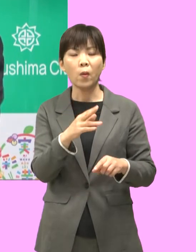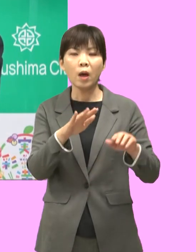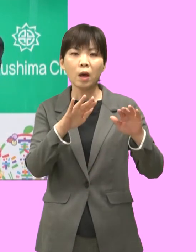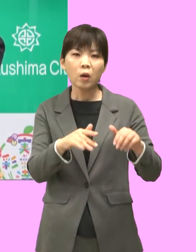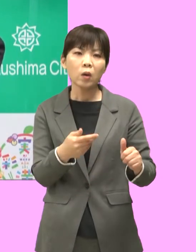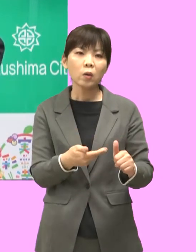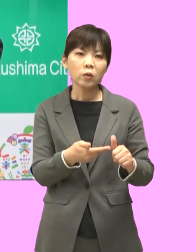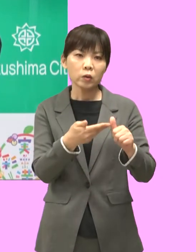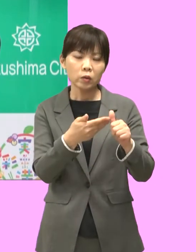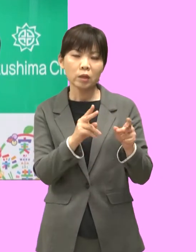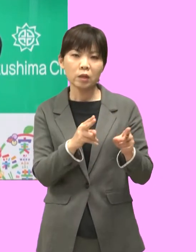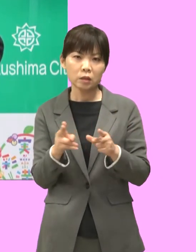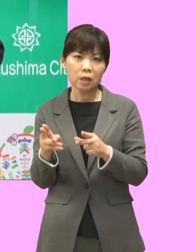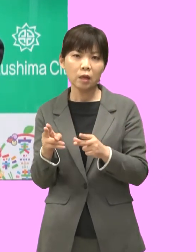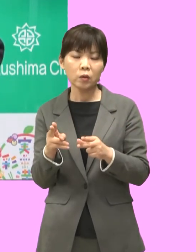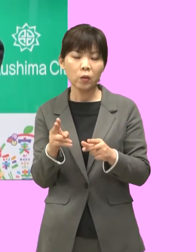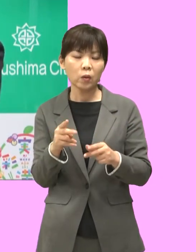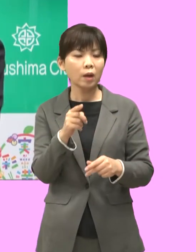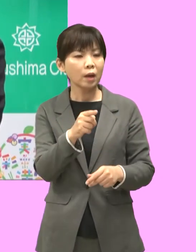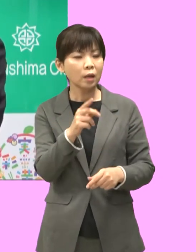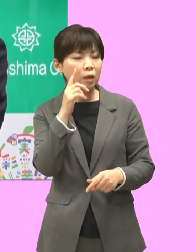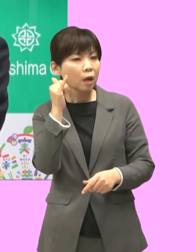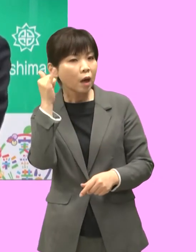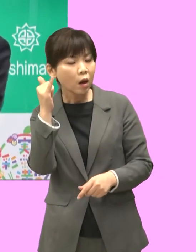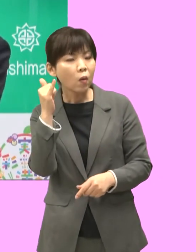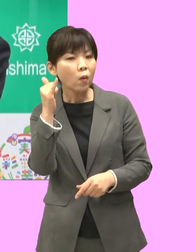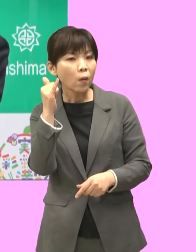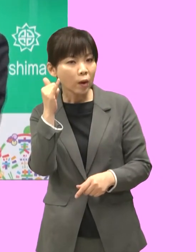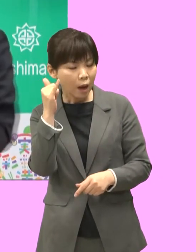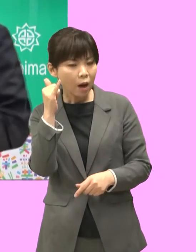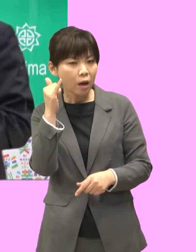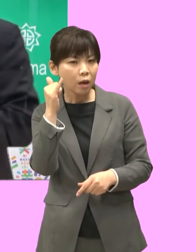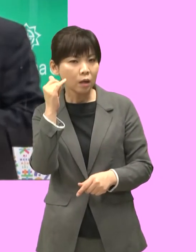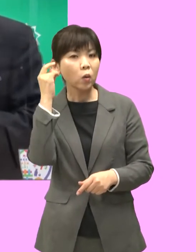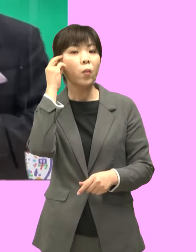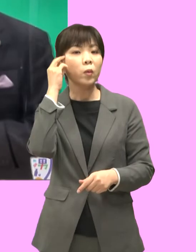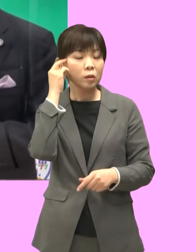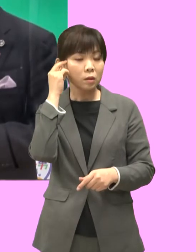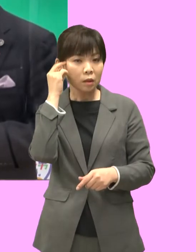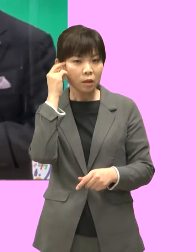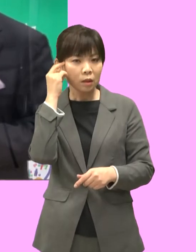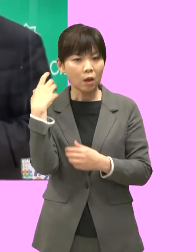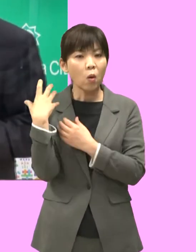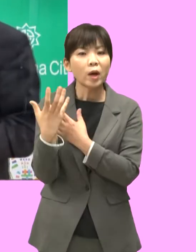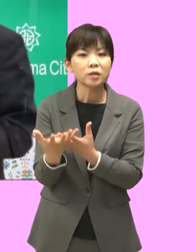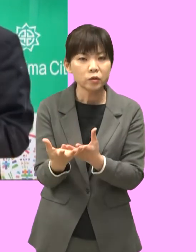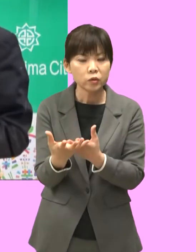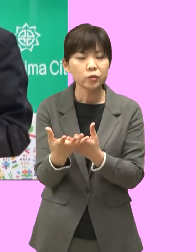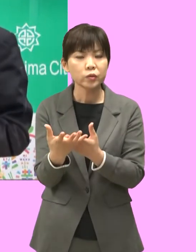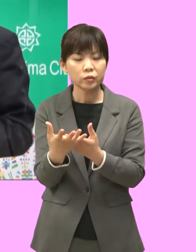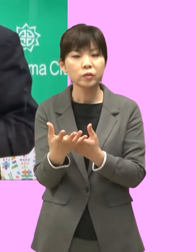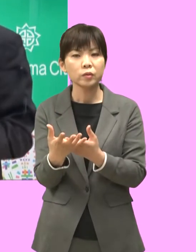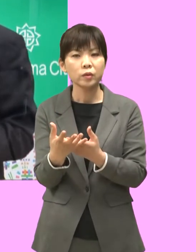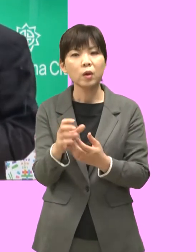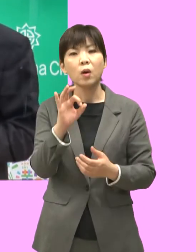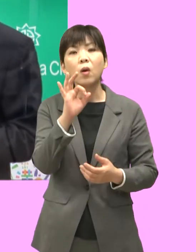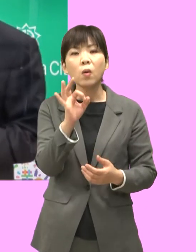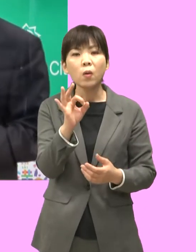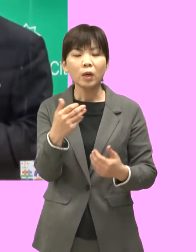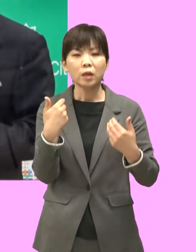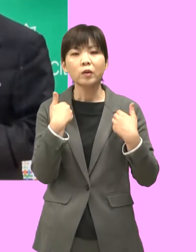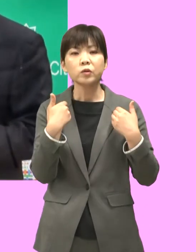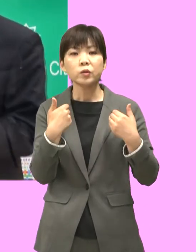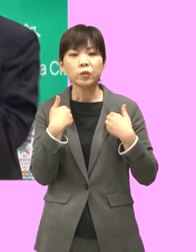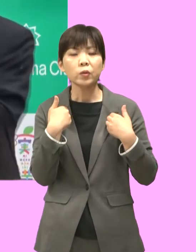親になった感じでずっとやってくださいねとかですね、まあ、当然一定の経費はかかるから全くタダっていうのは難しいかもしれませんけ